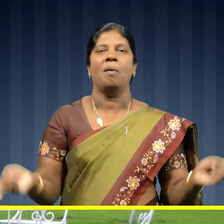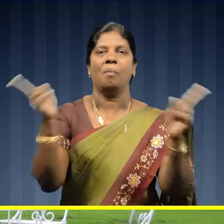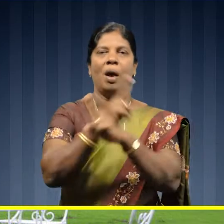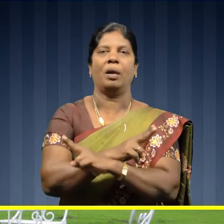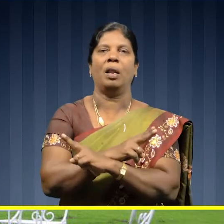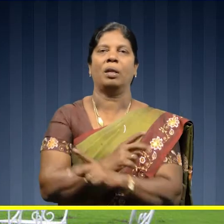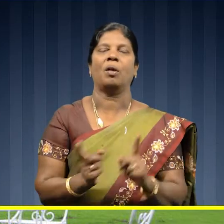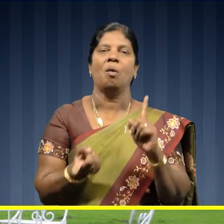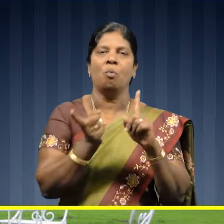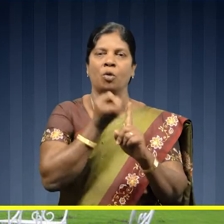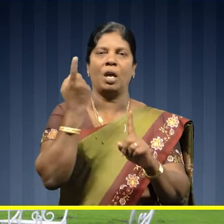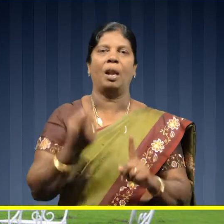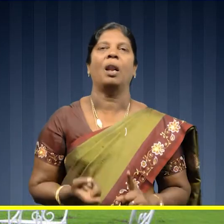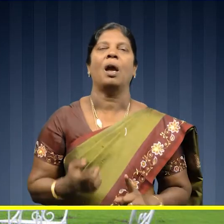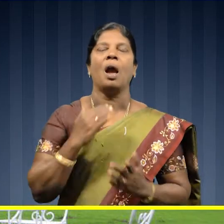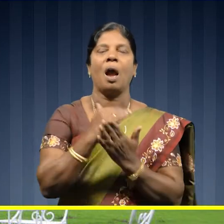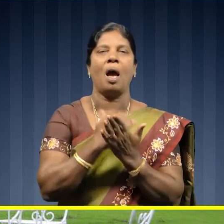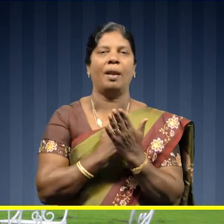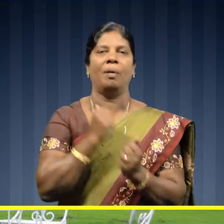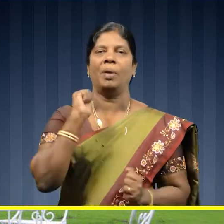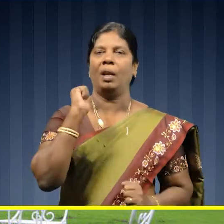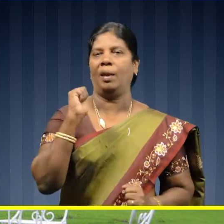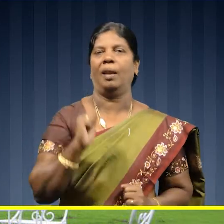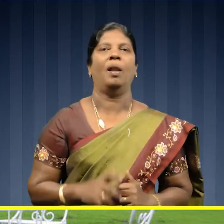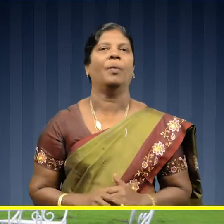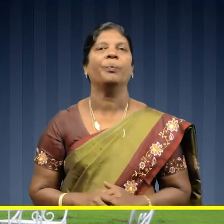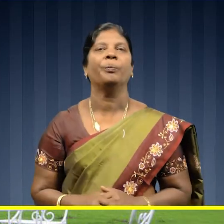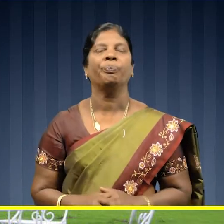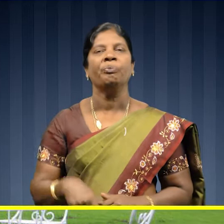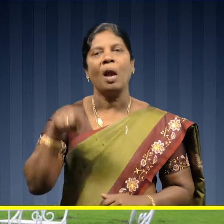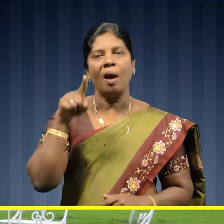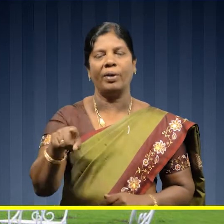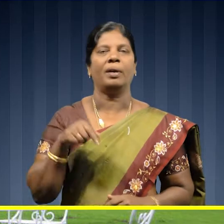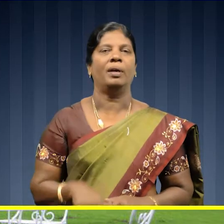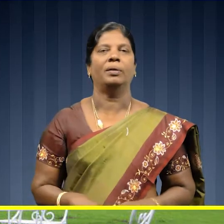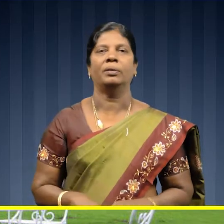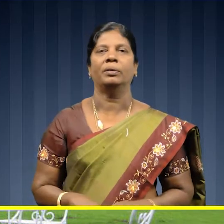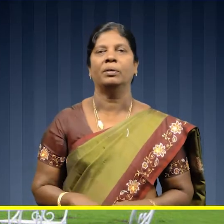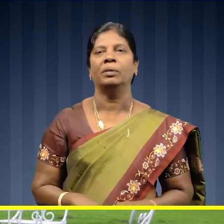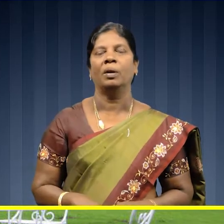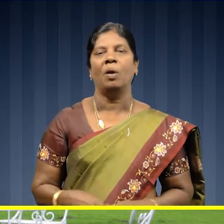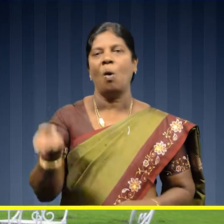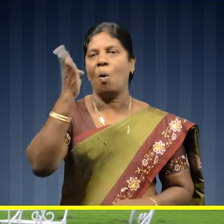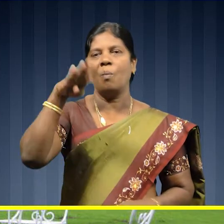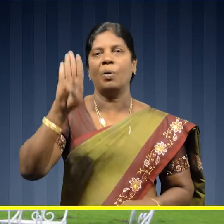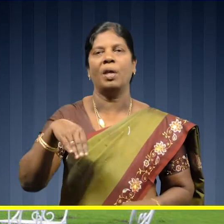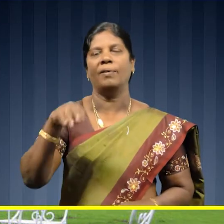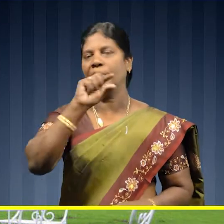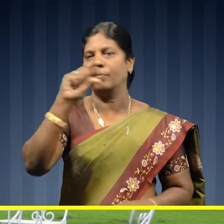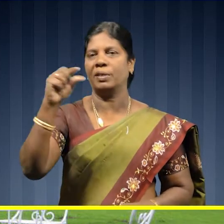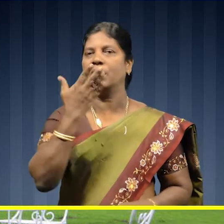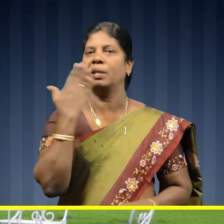வாழ்க்கையாக மாறினதற்கு முதல் காரணம் என்னவென்றால், அவர்கள் அந்த